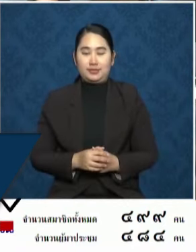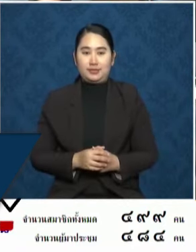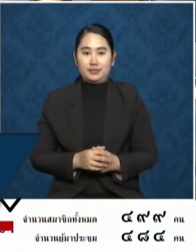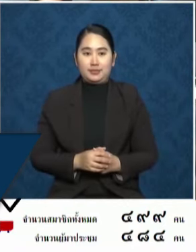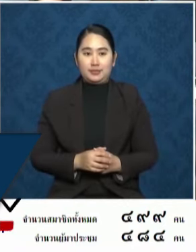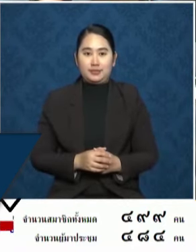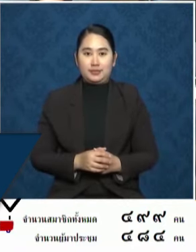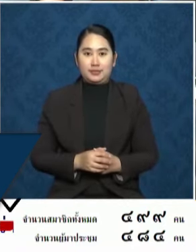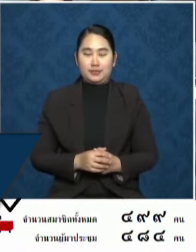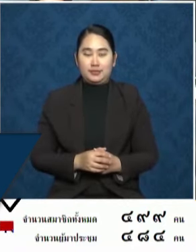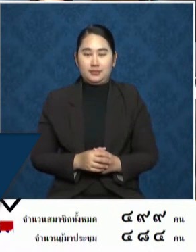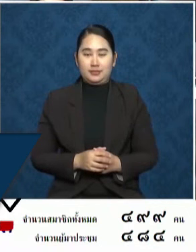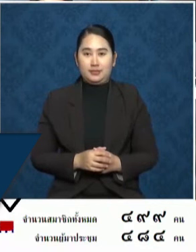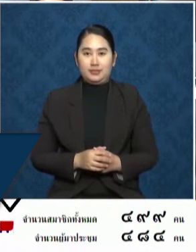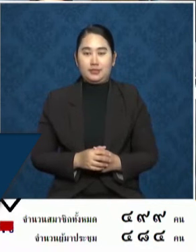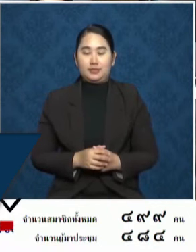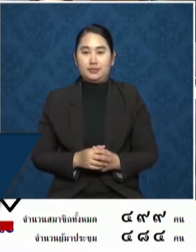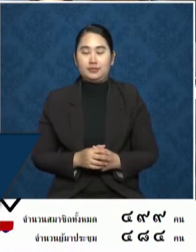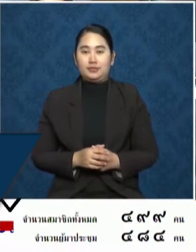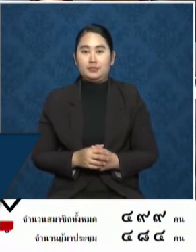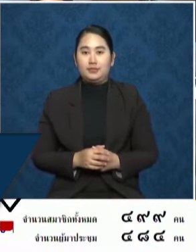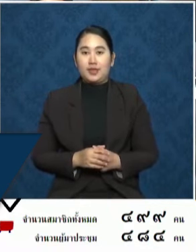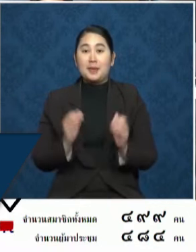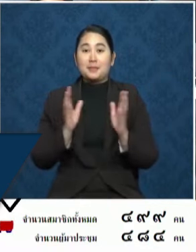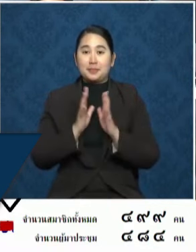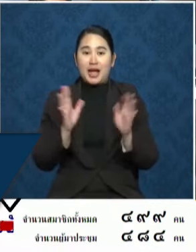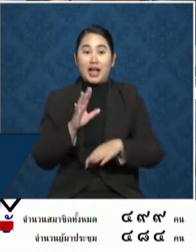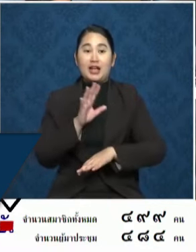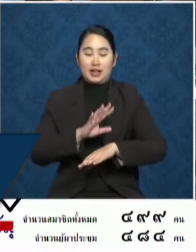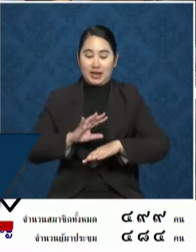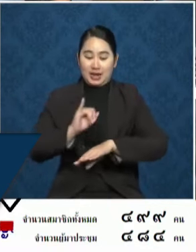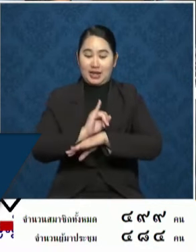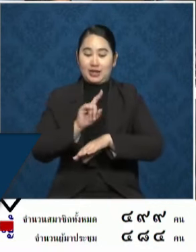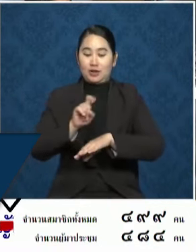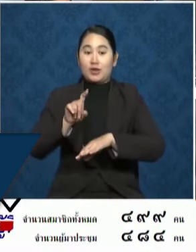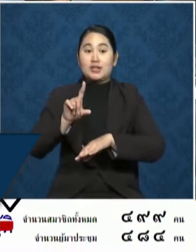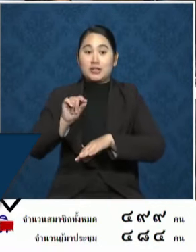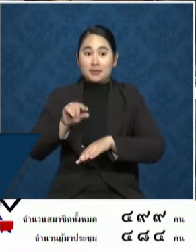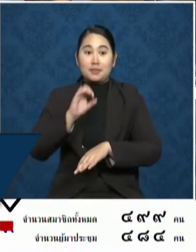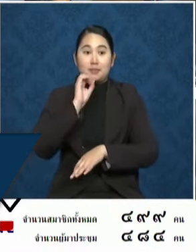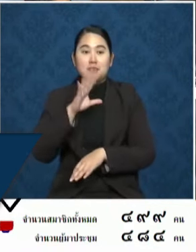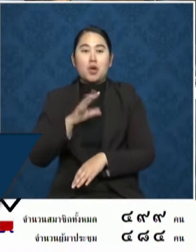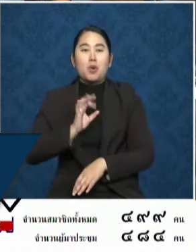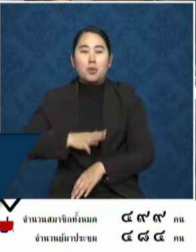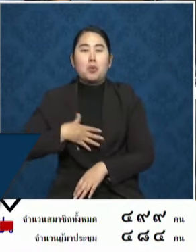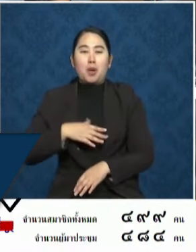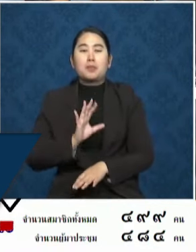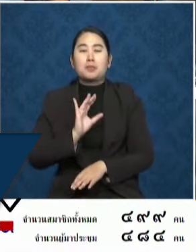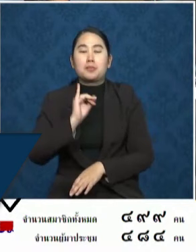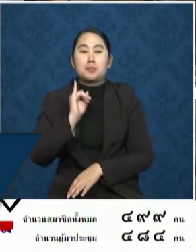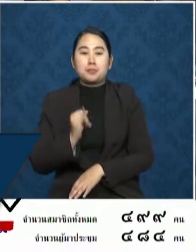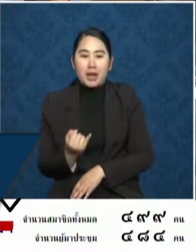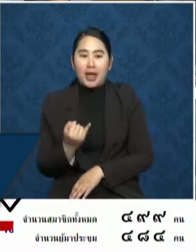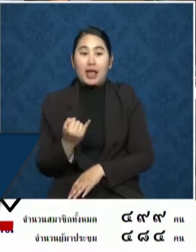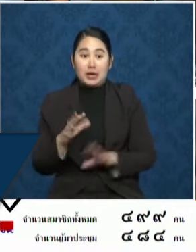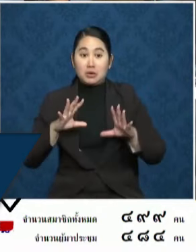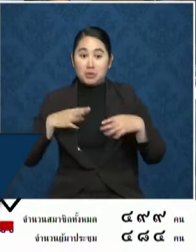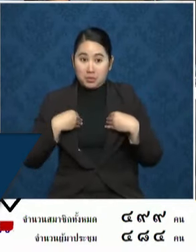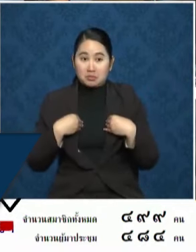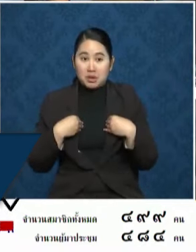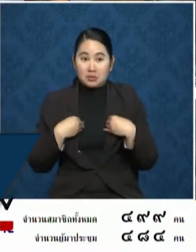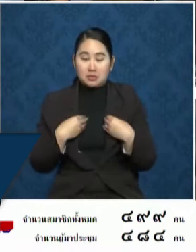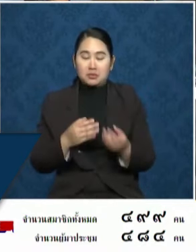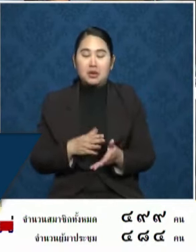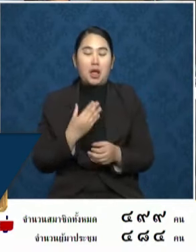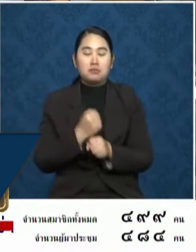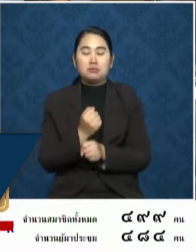ครับที่มีอยู่มากถึง 120ล้านไร่จะบอกให้เขาถอดใจหรือครับจะบอกให้เขาไปทำ